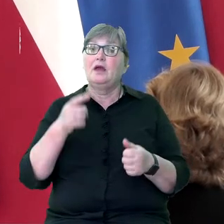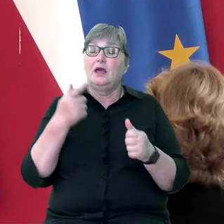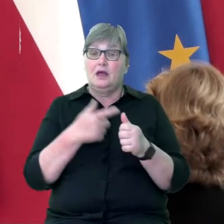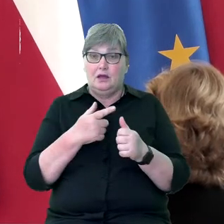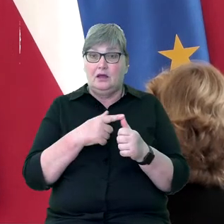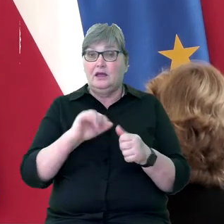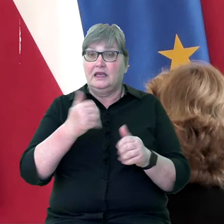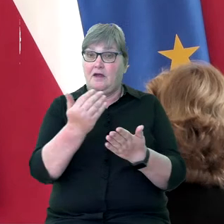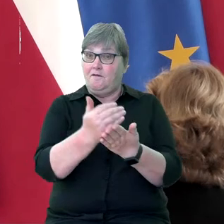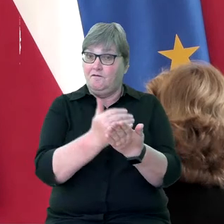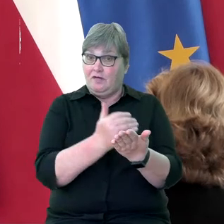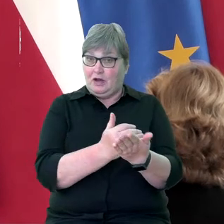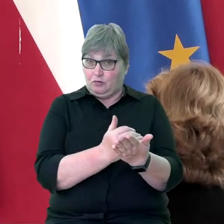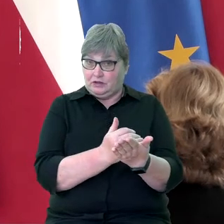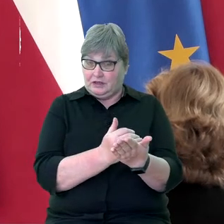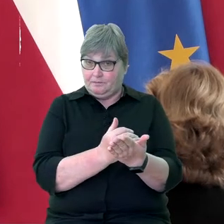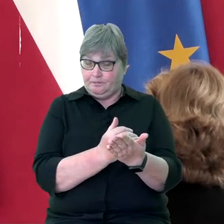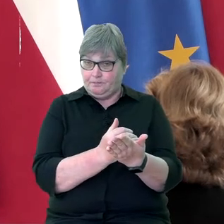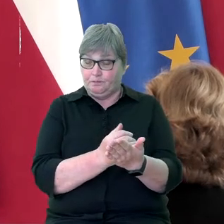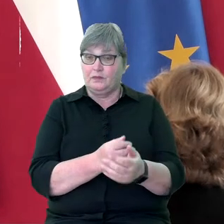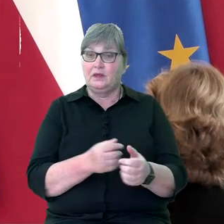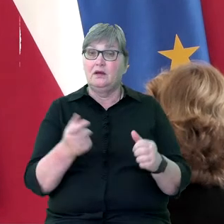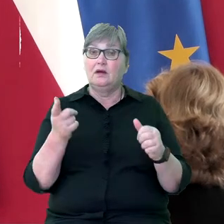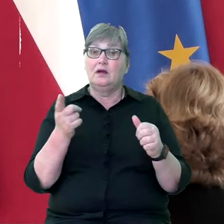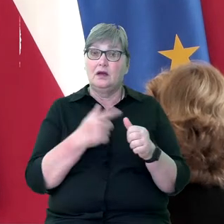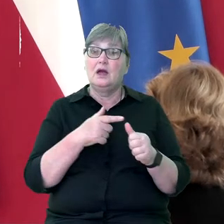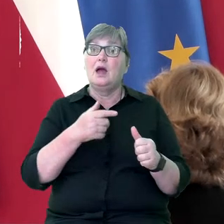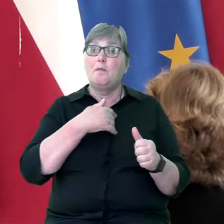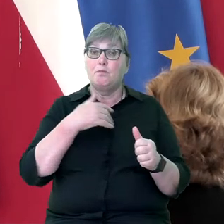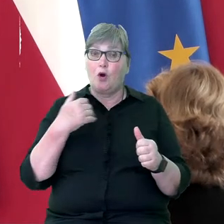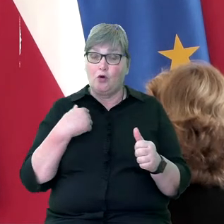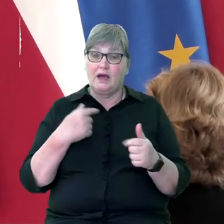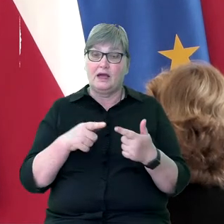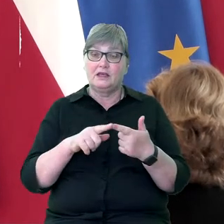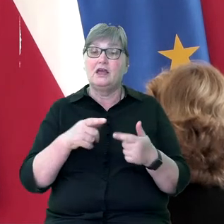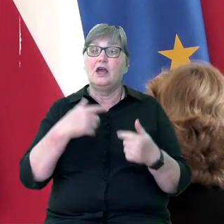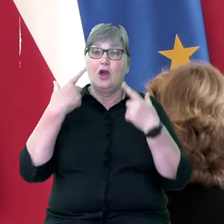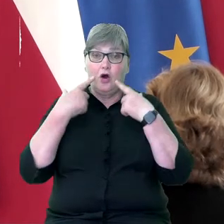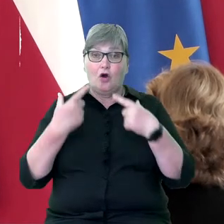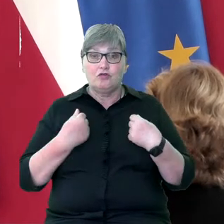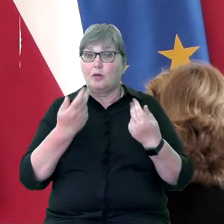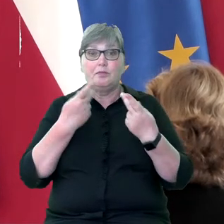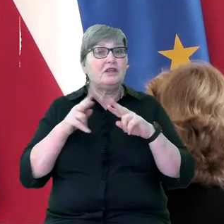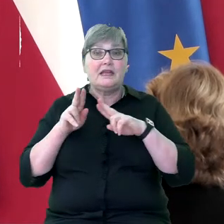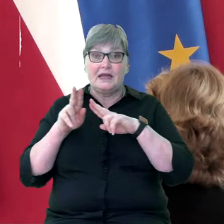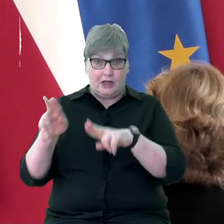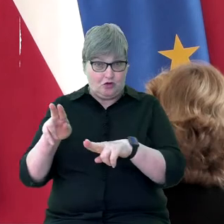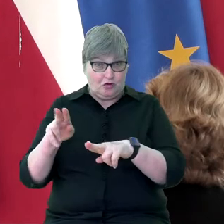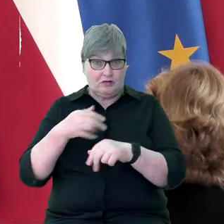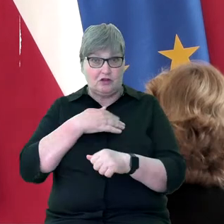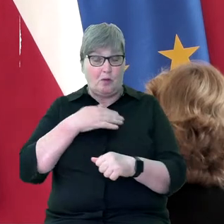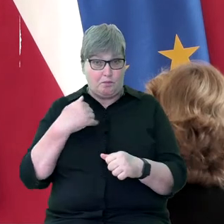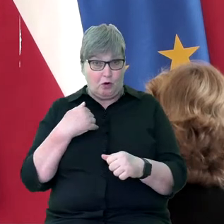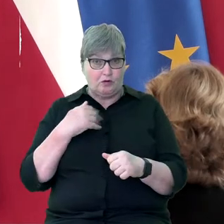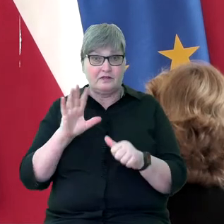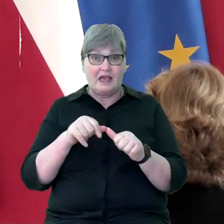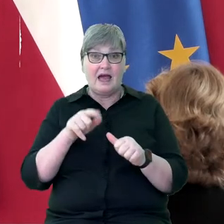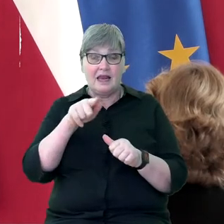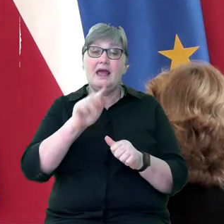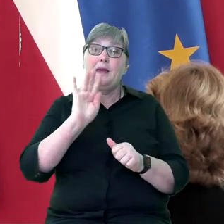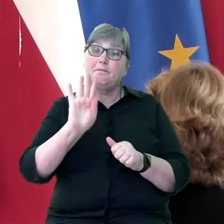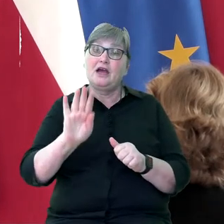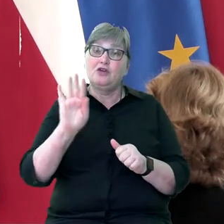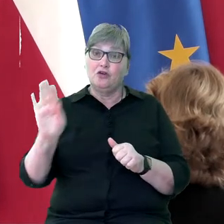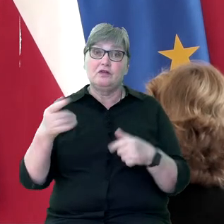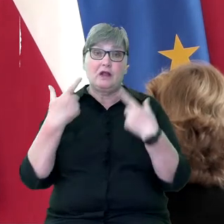na dotychczasową przynależność państwową oraz osoby nienależące do narodowości polskiej, ale posiadające obywatelstwo